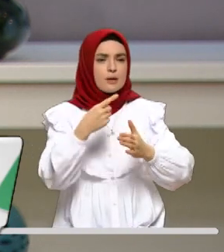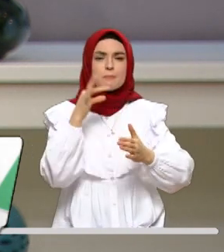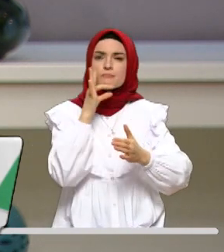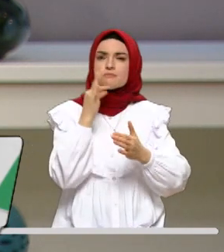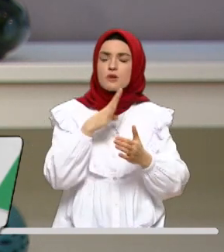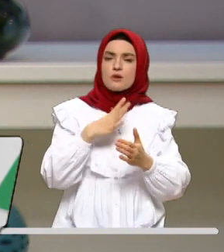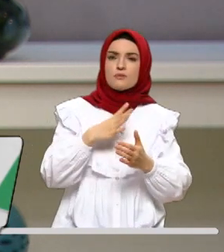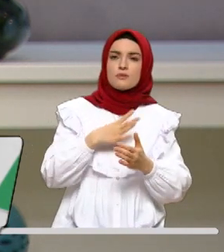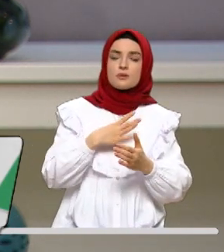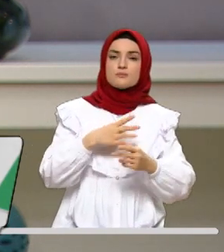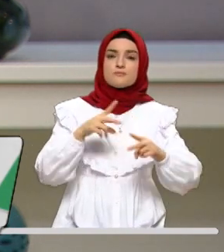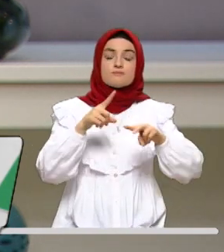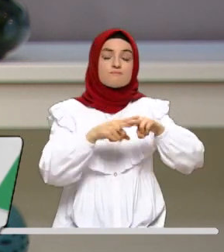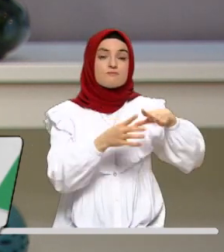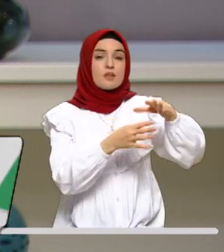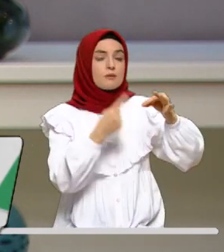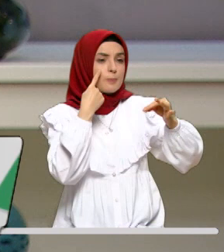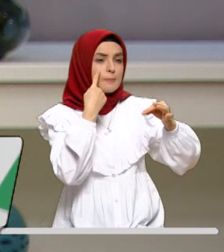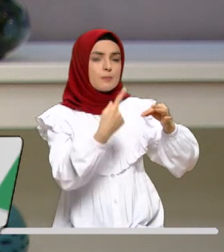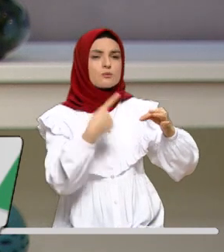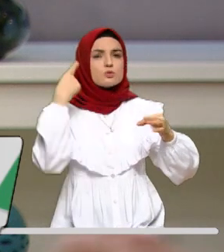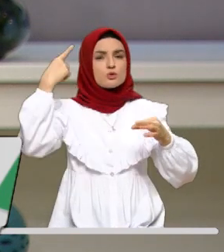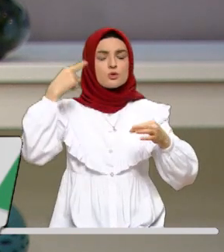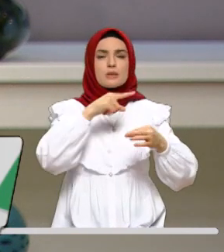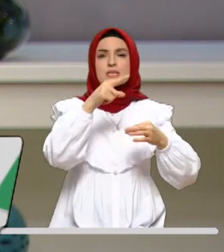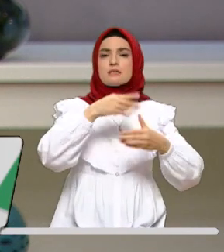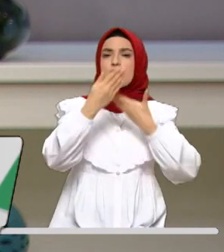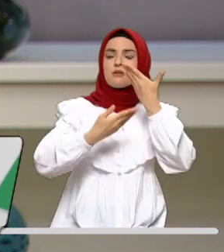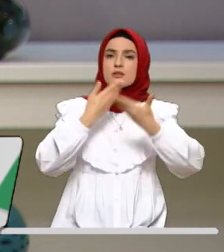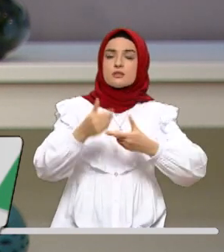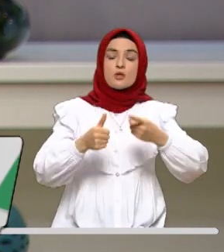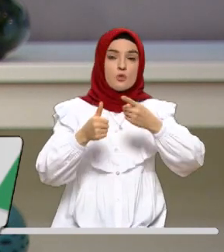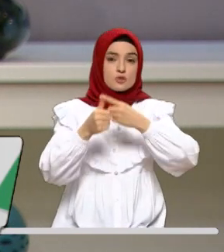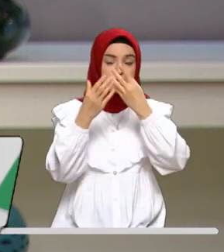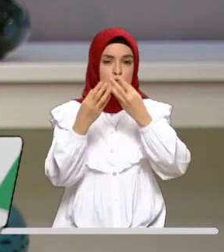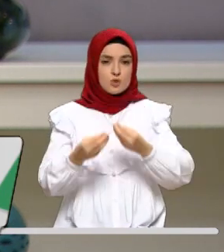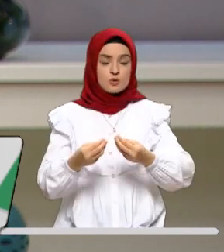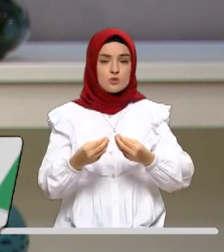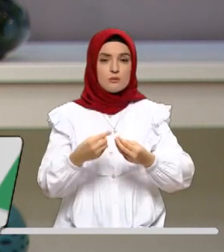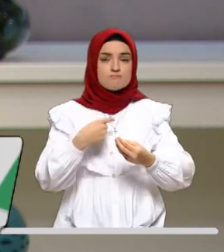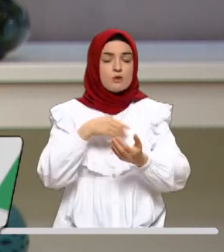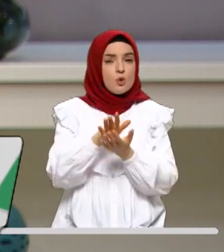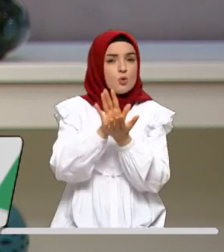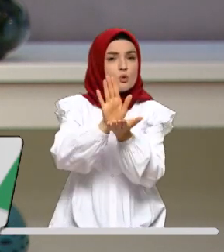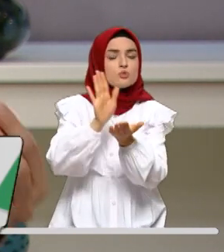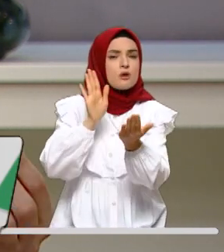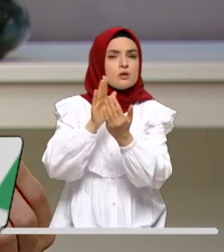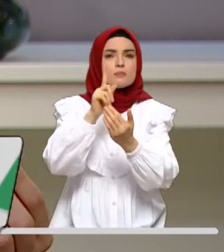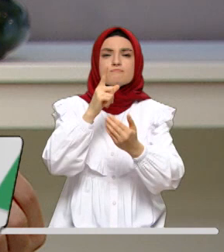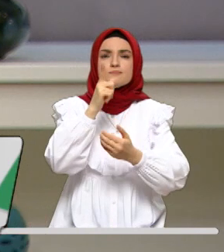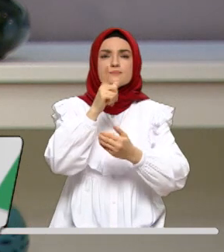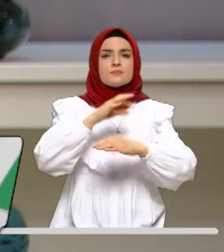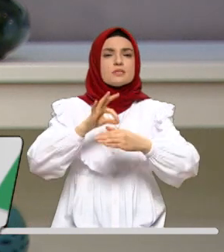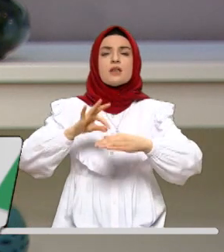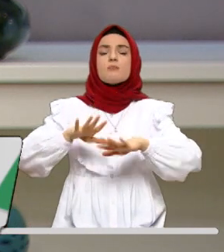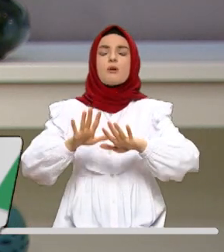Evet. Şimdi Akif'e de baktığımızda sizin anlattıklarınızda öncelikli olarak ben ödül karşılığında bir şiir yazmam diyor, reddediyor.